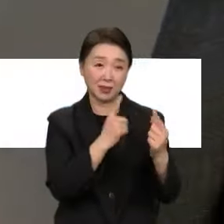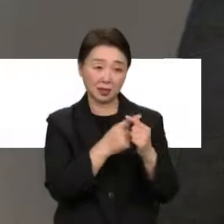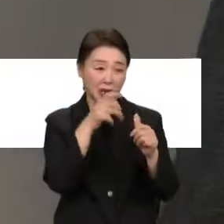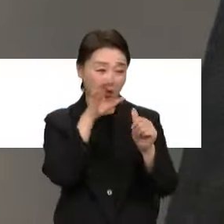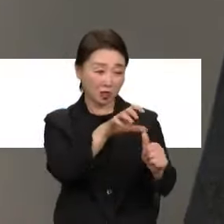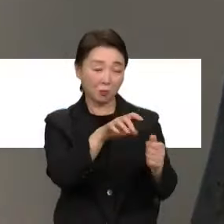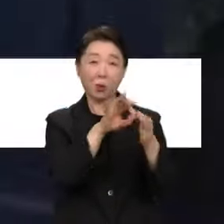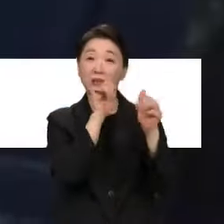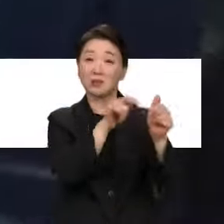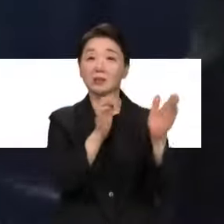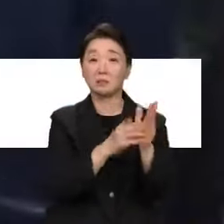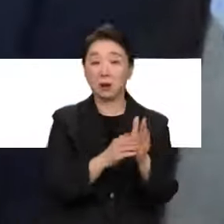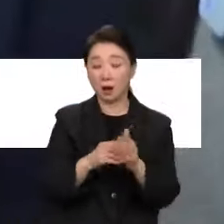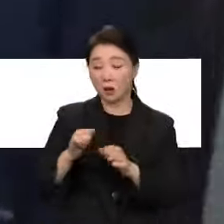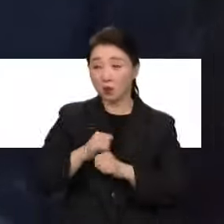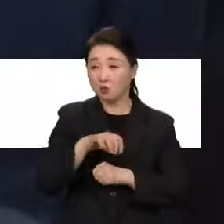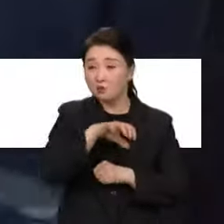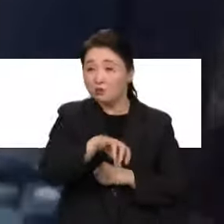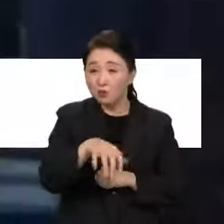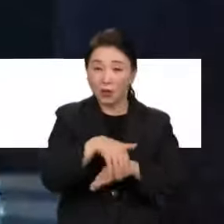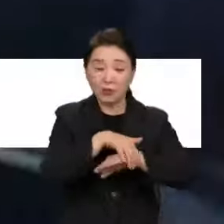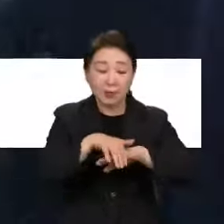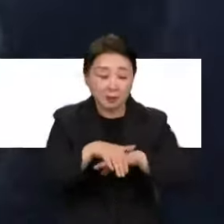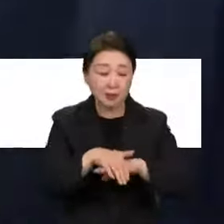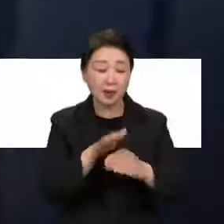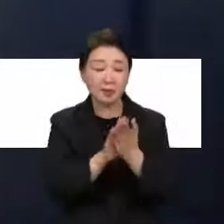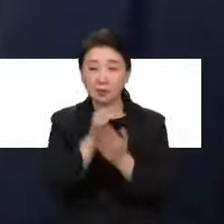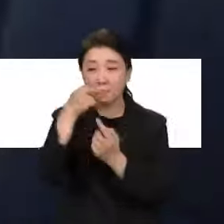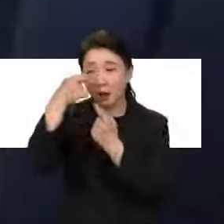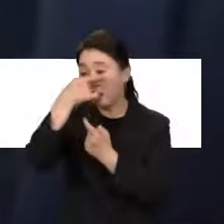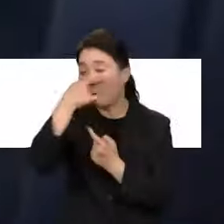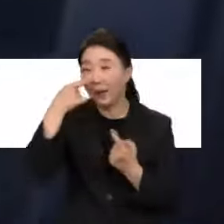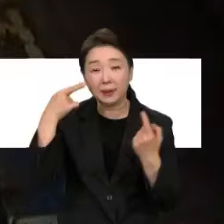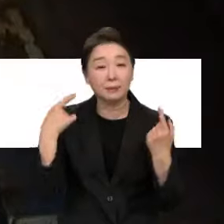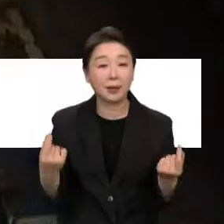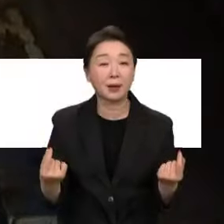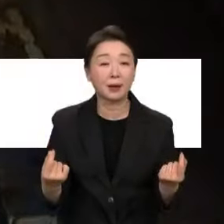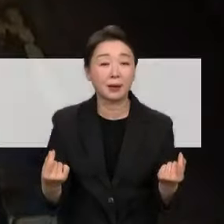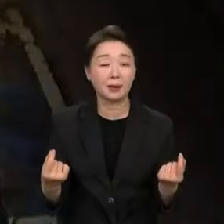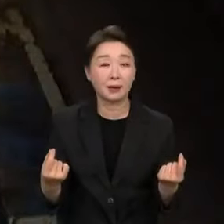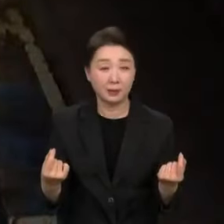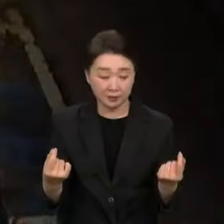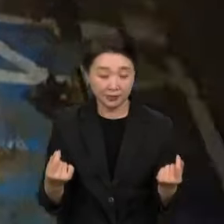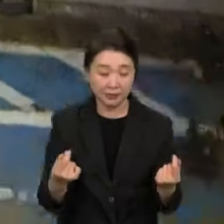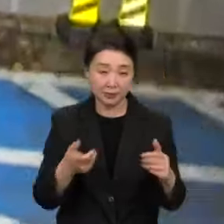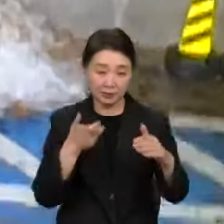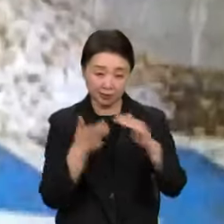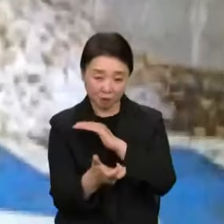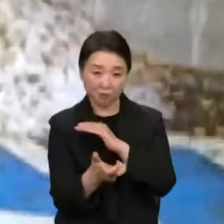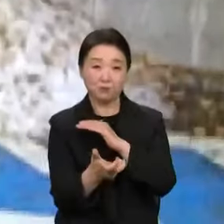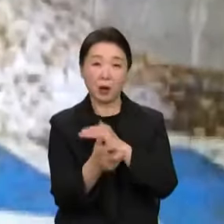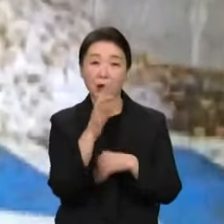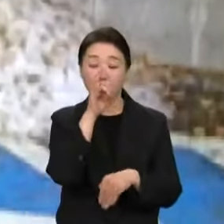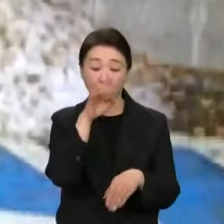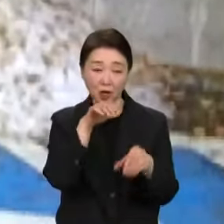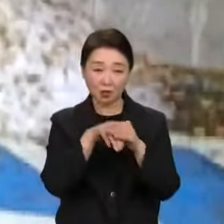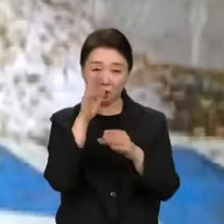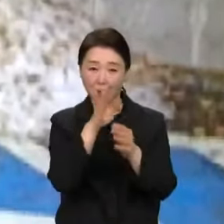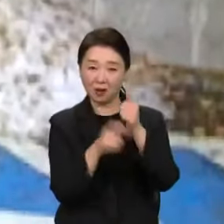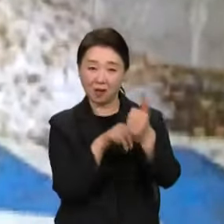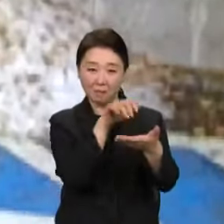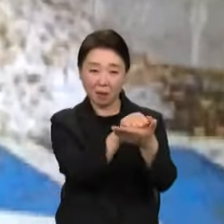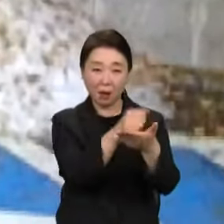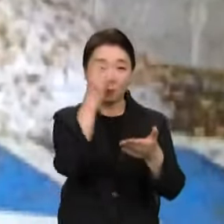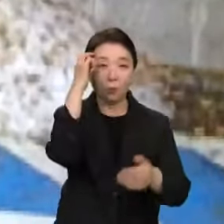하거나 군부대의 위치와 작전 상황까지 직접 확인한 것으로 드러났습니다 또 개군이 중앙 선거 관리위원회를 점거한